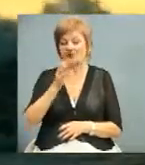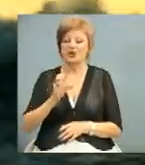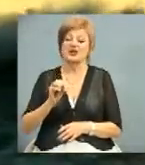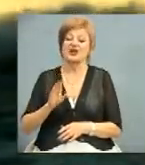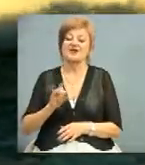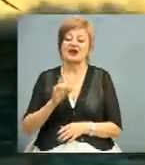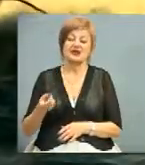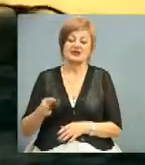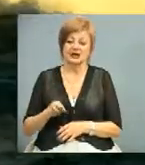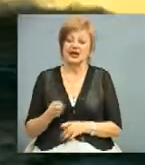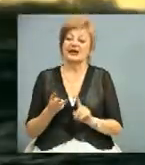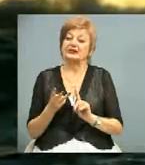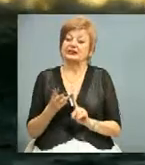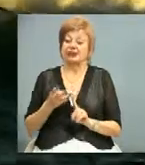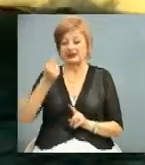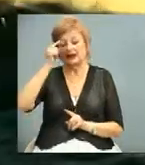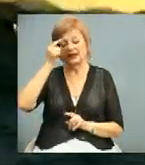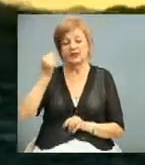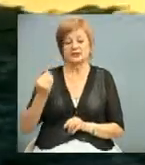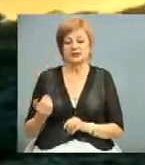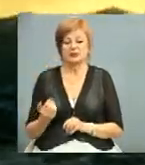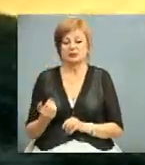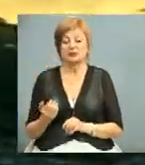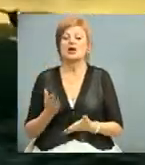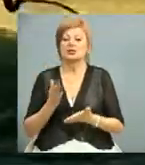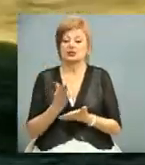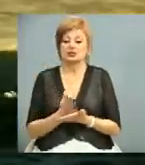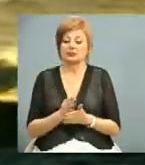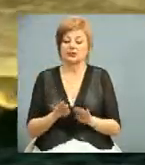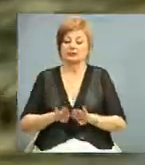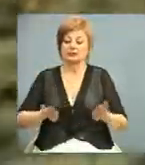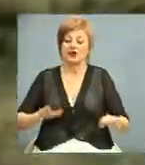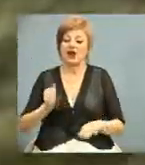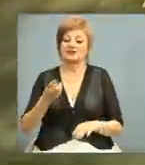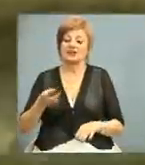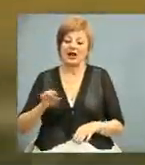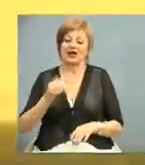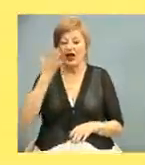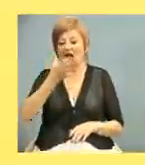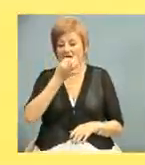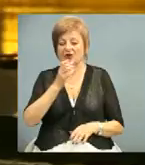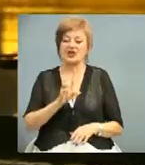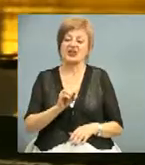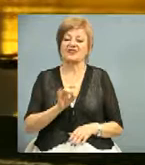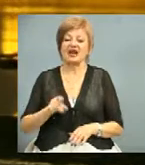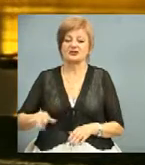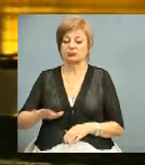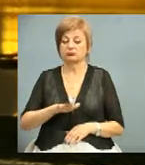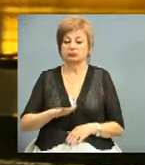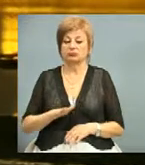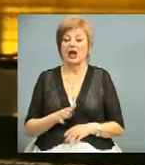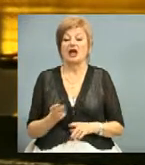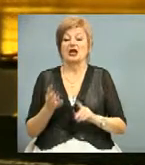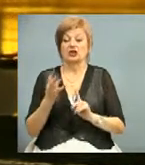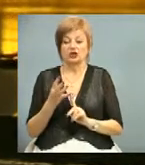Євразією. Третім є Індійський океан, розташований між Австралією, Африкою і Євразією. І останній